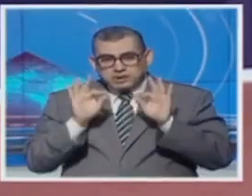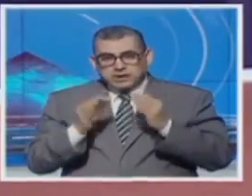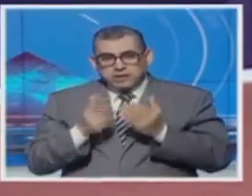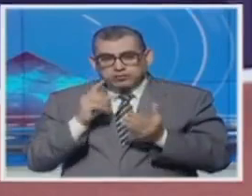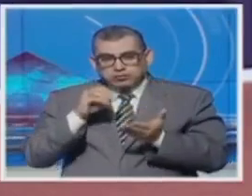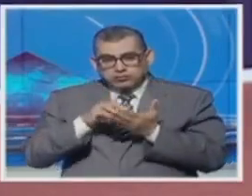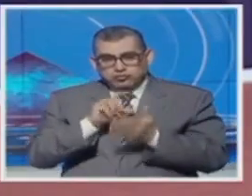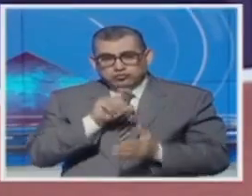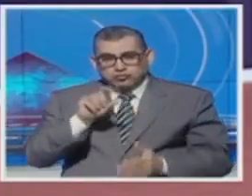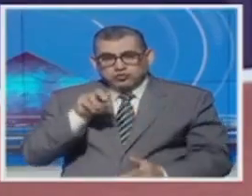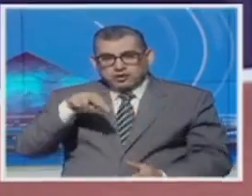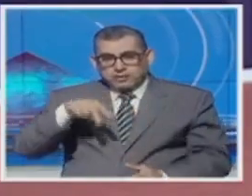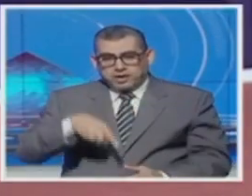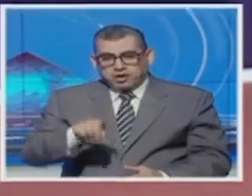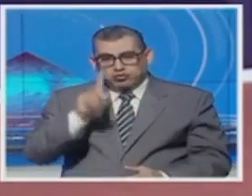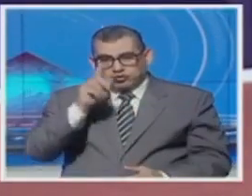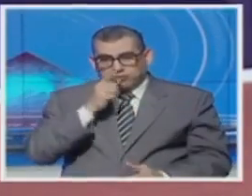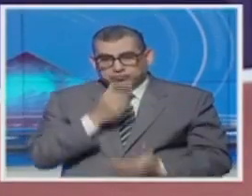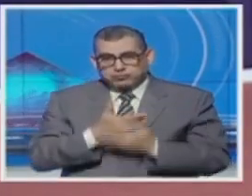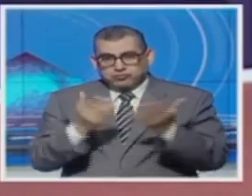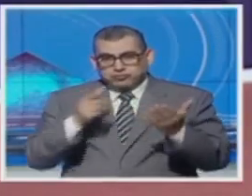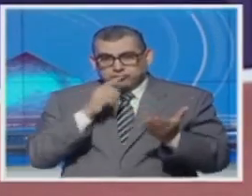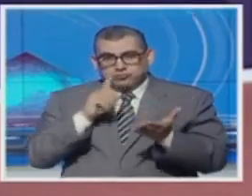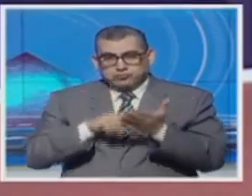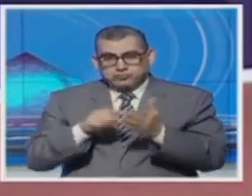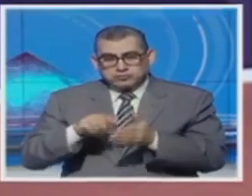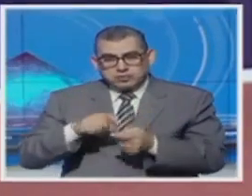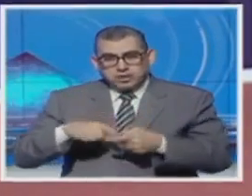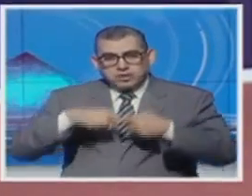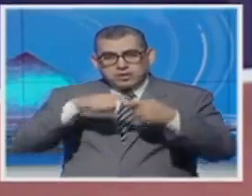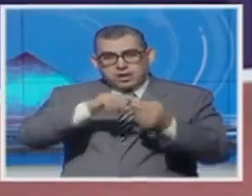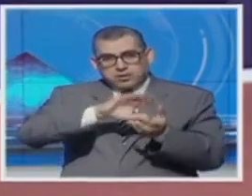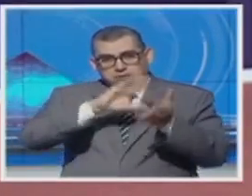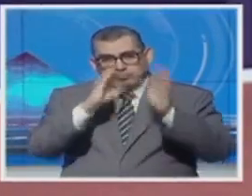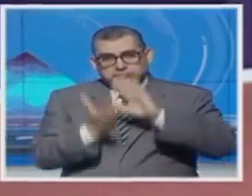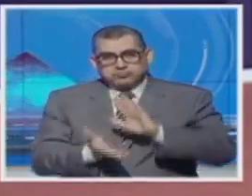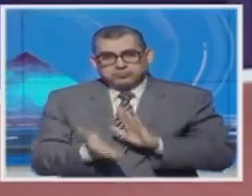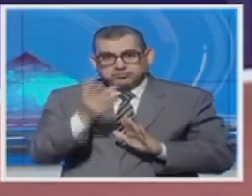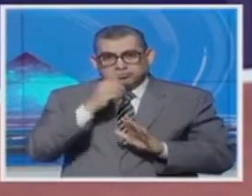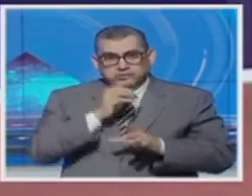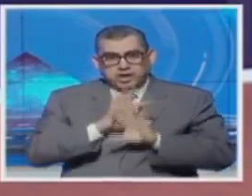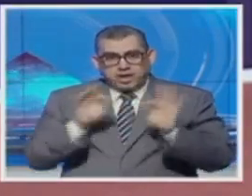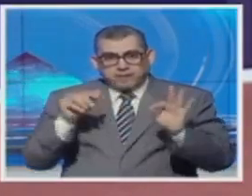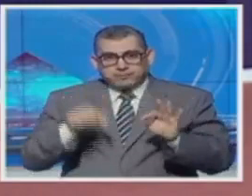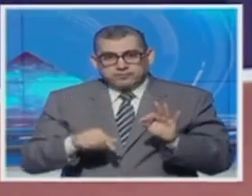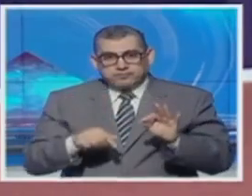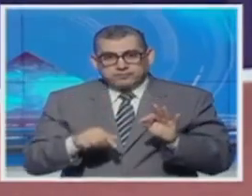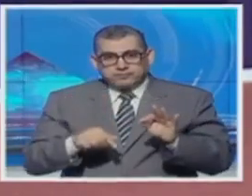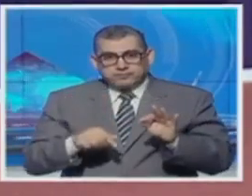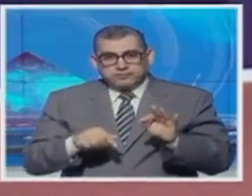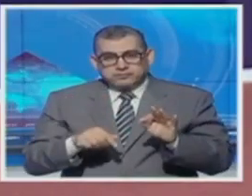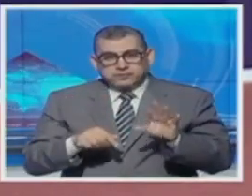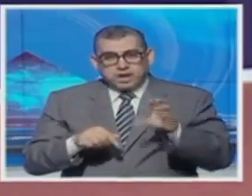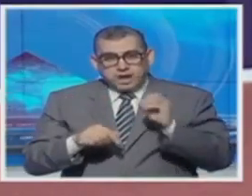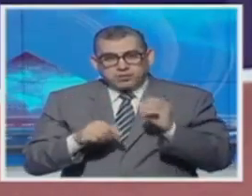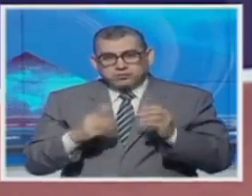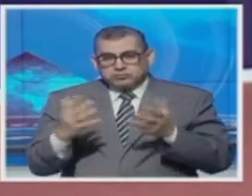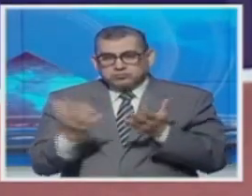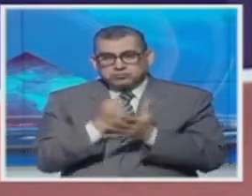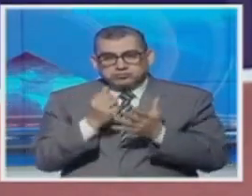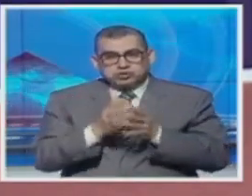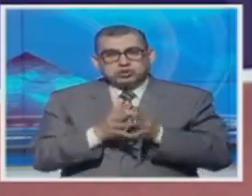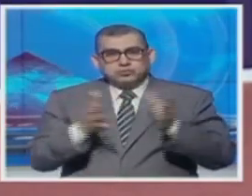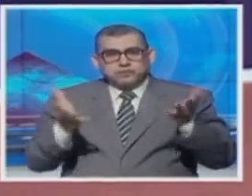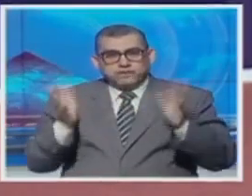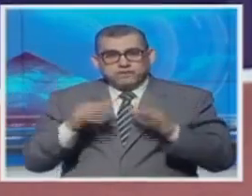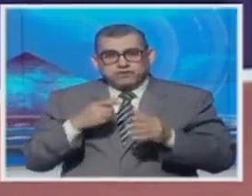تنطلق في شهر اغسطس القادم، ودي هتعمل نقلة كبيرة جدا، سواء في مجال ان احنا نستحوذ على مساحة اكبر